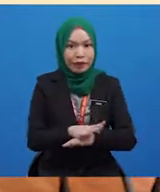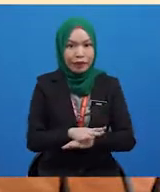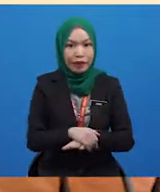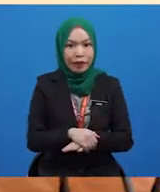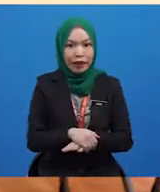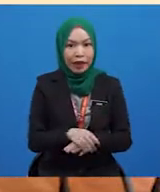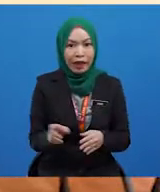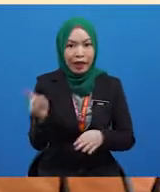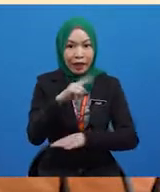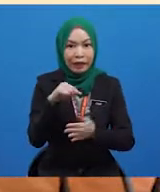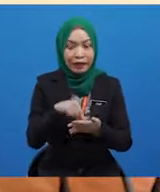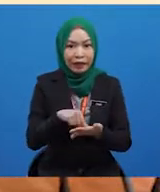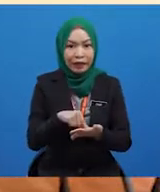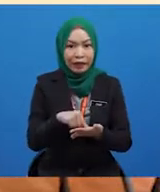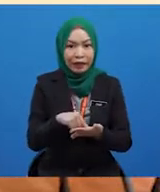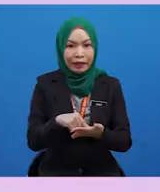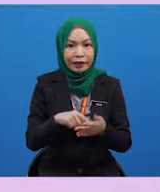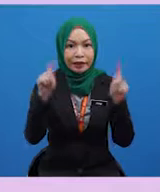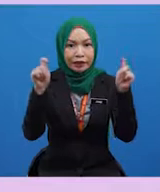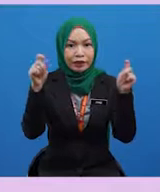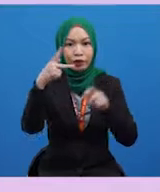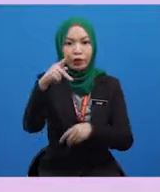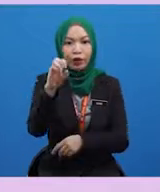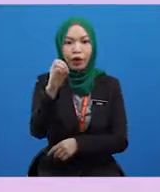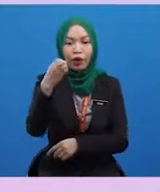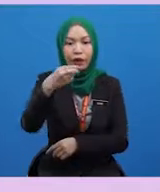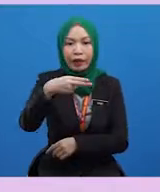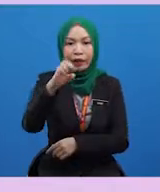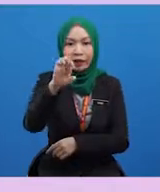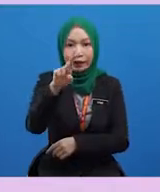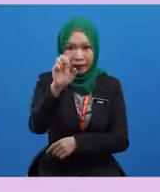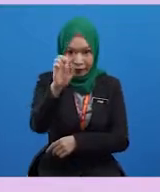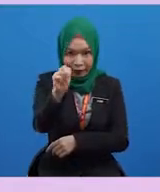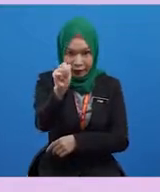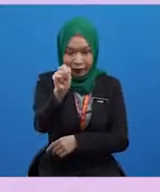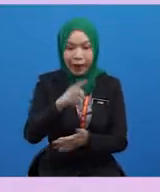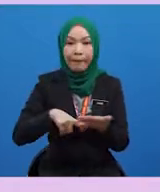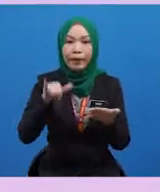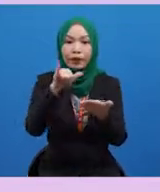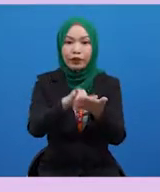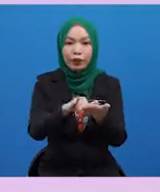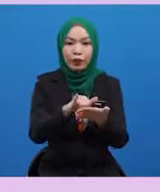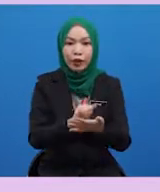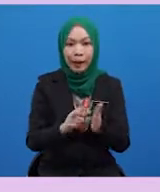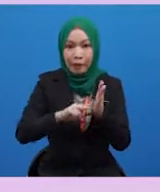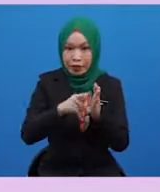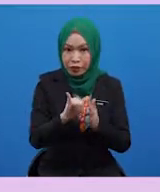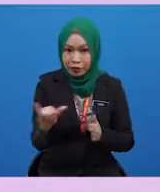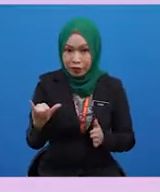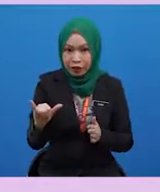wacana yang kedua, iaitu koheren. Apakah koheren? Koheren